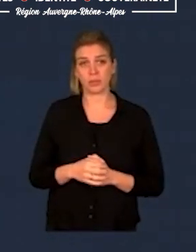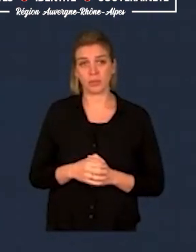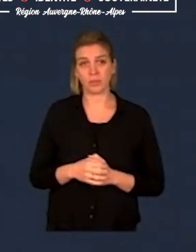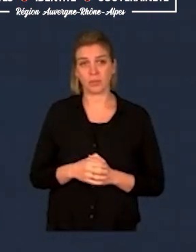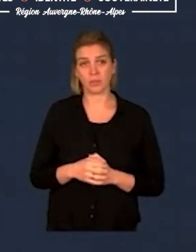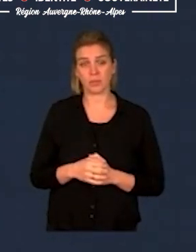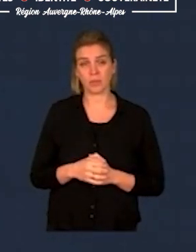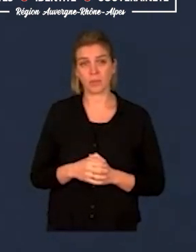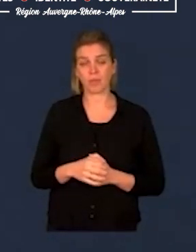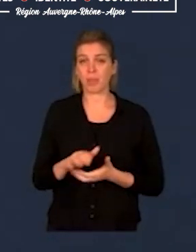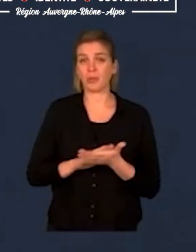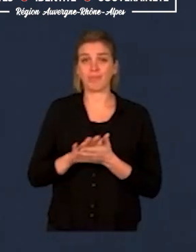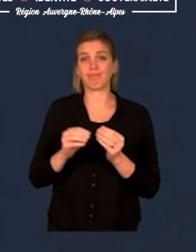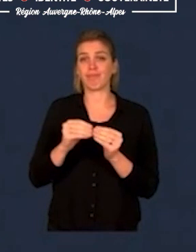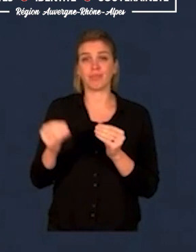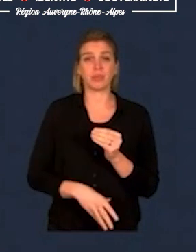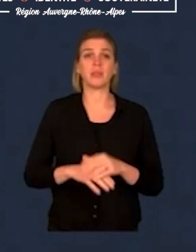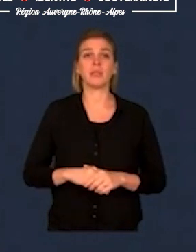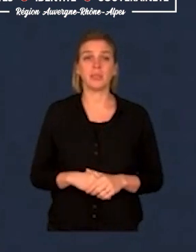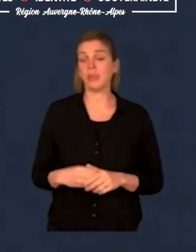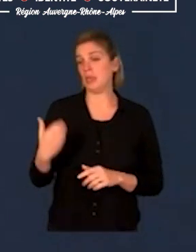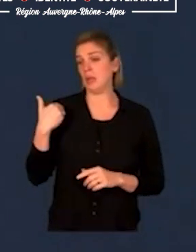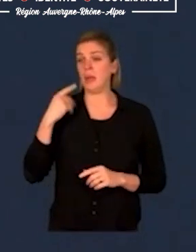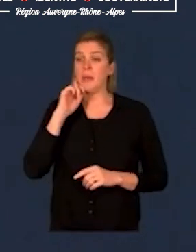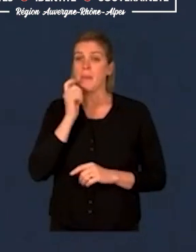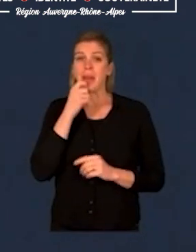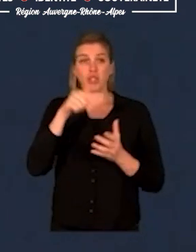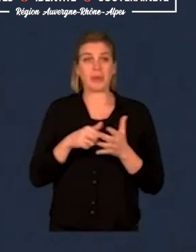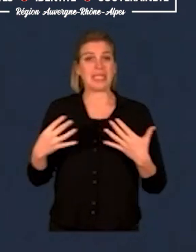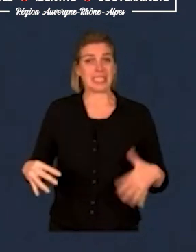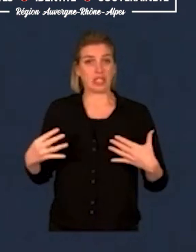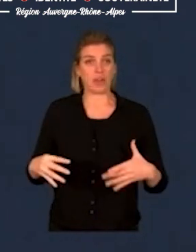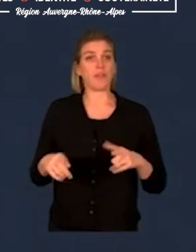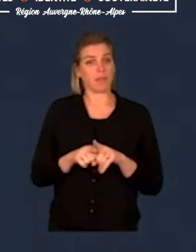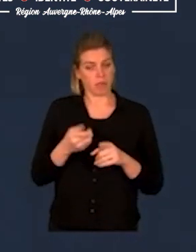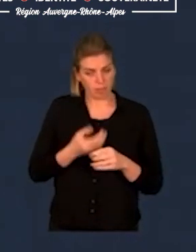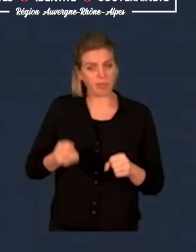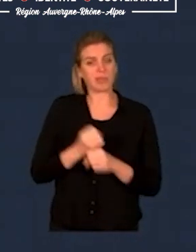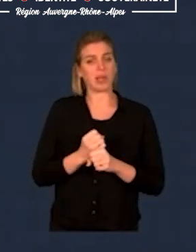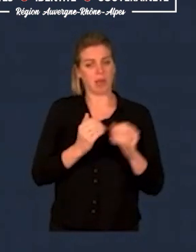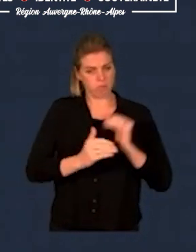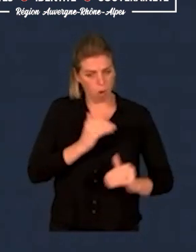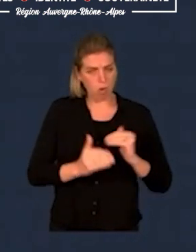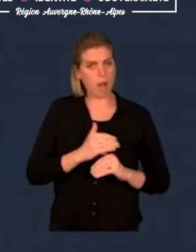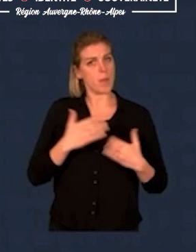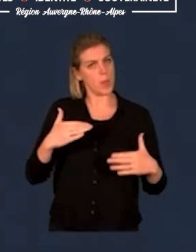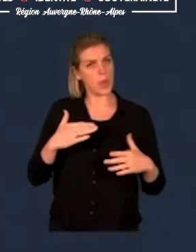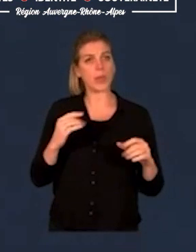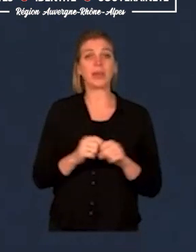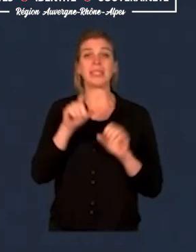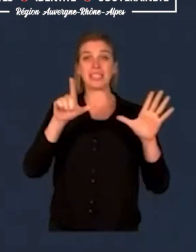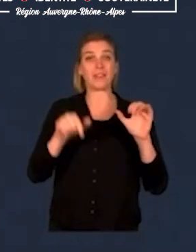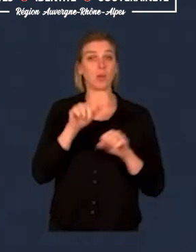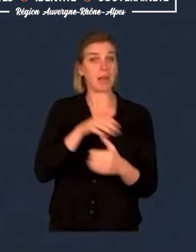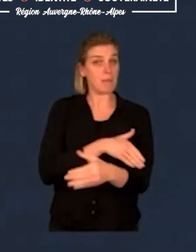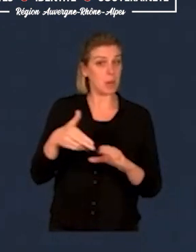Or, la région Auvergne-Rhône-Alpes a adopté en mars 2019 un plan régional ambitieux de 7,4 millions